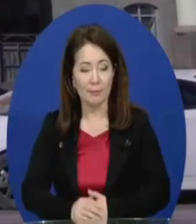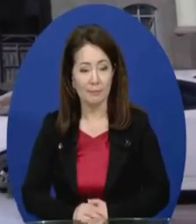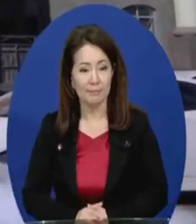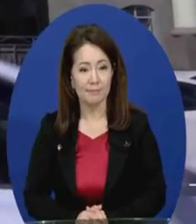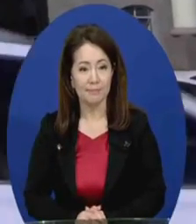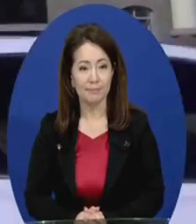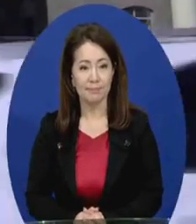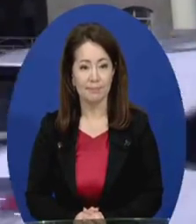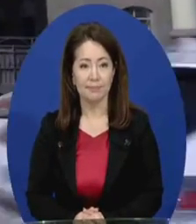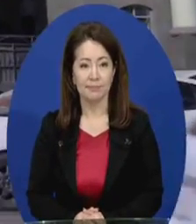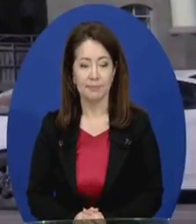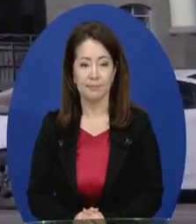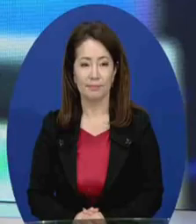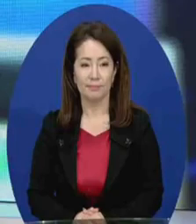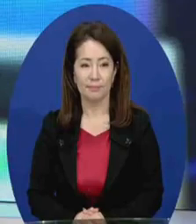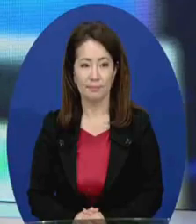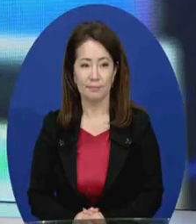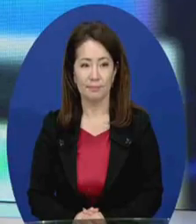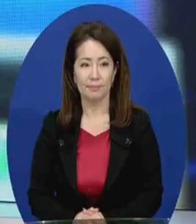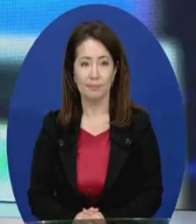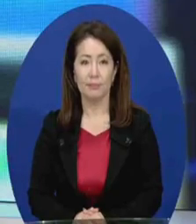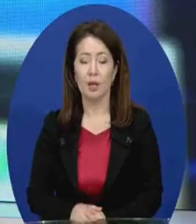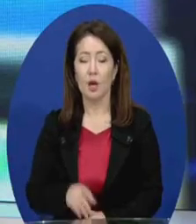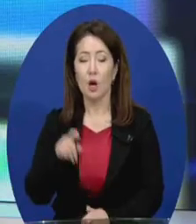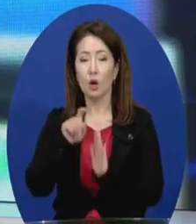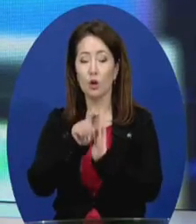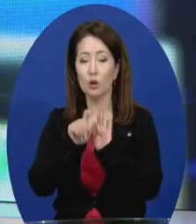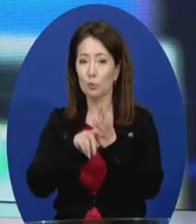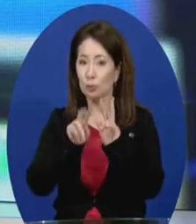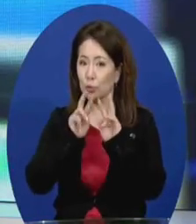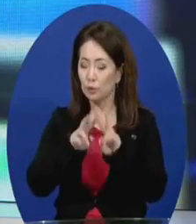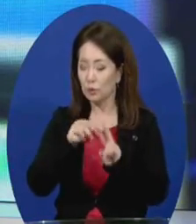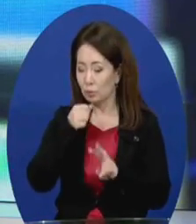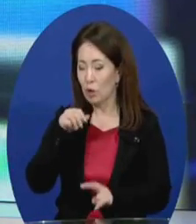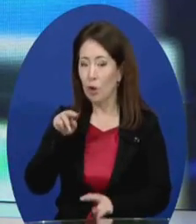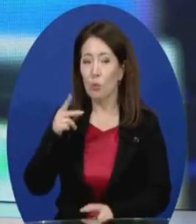За хөтөлбөр үргэлжлүүлэн сэтгүүлж бүрүү зочин